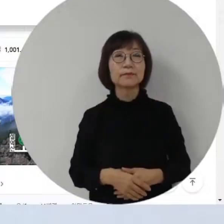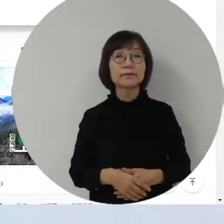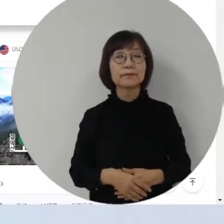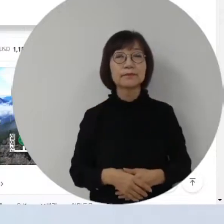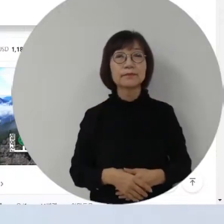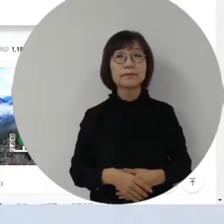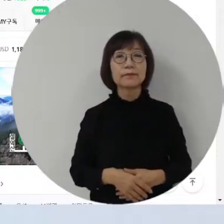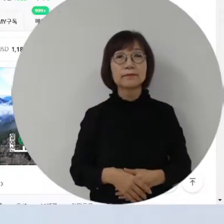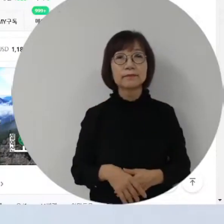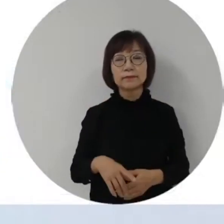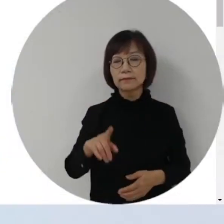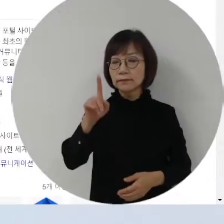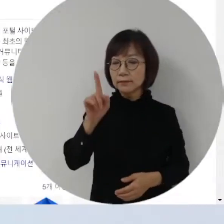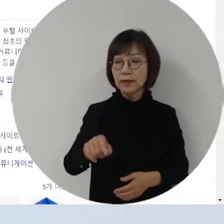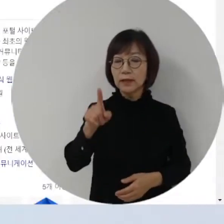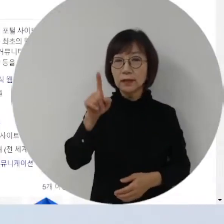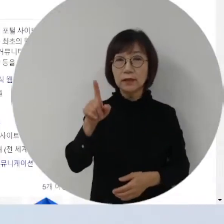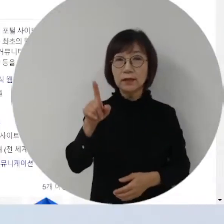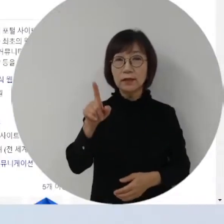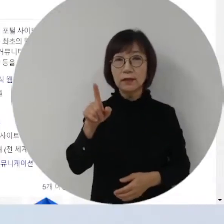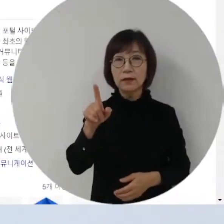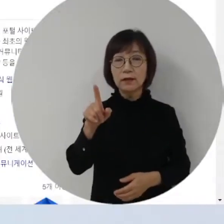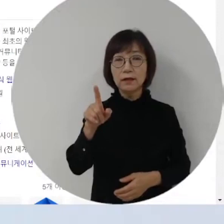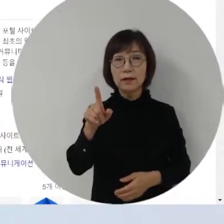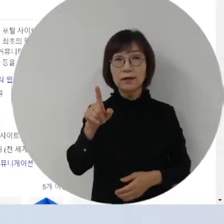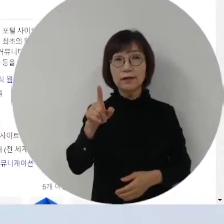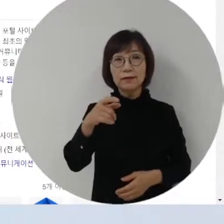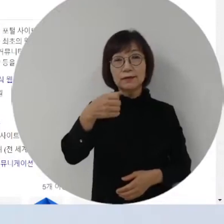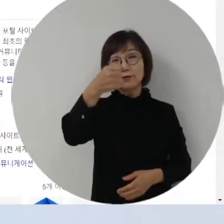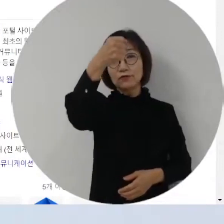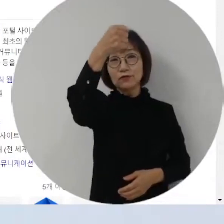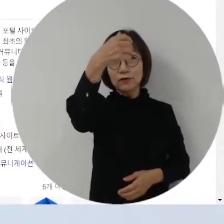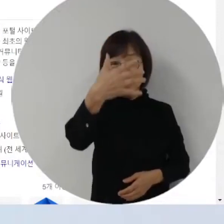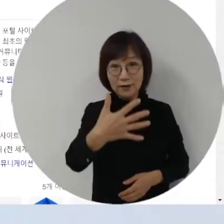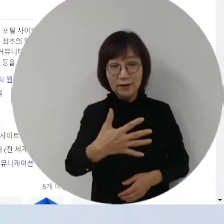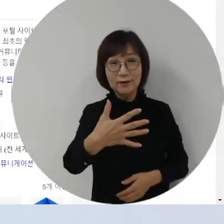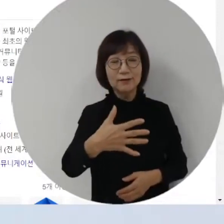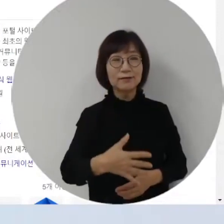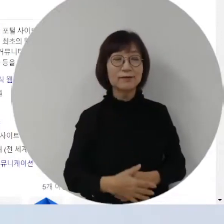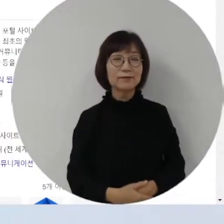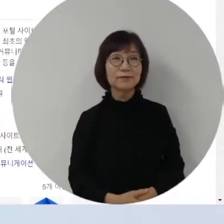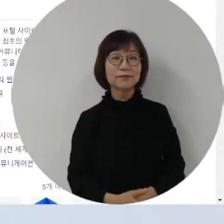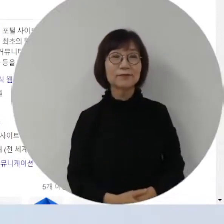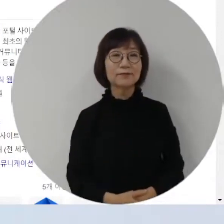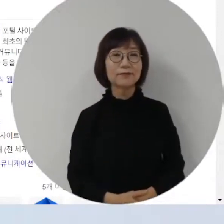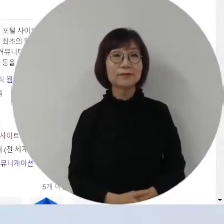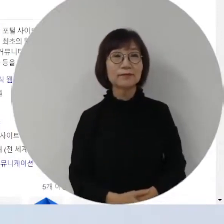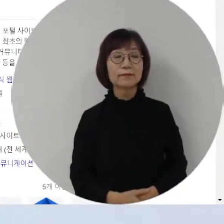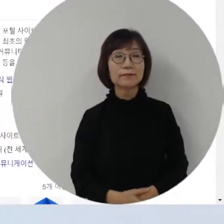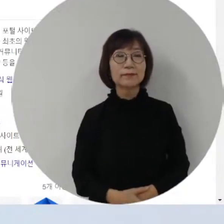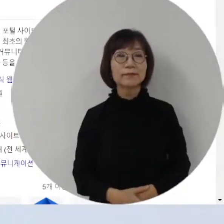검색되지 않는 항목에서 요게 다음이죠. 첫 번째 항목을 클릭을 해서 열어줍니다.